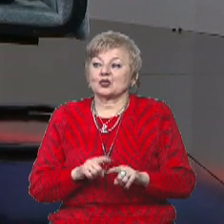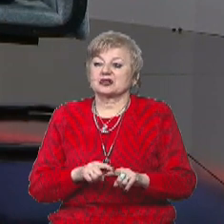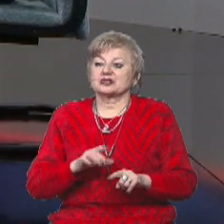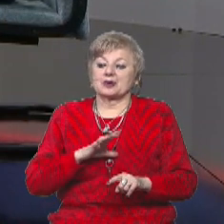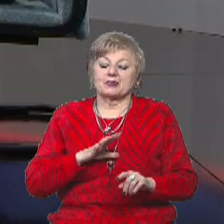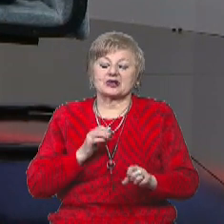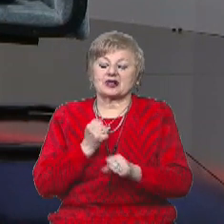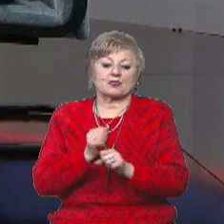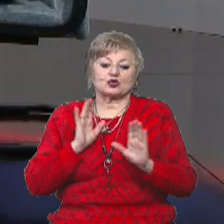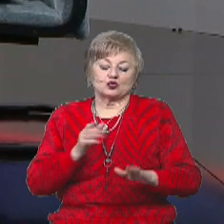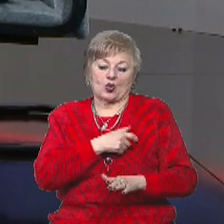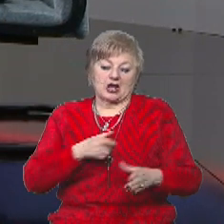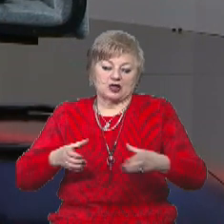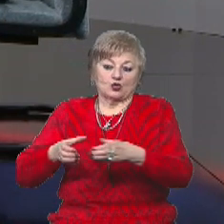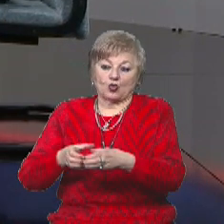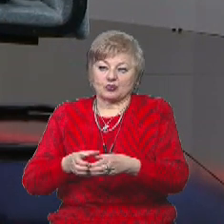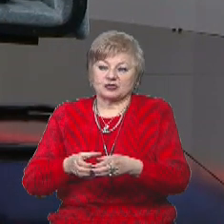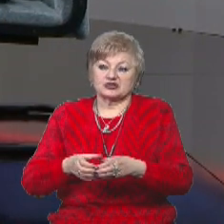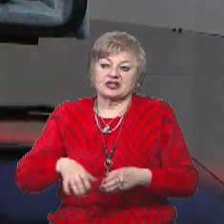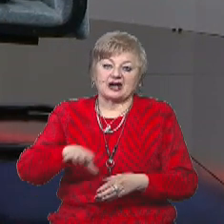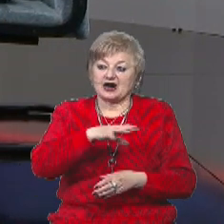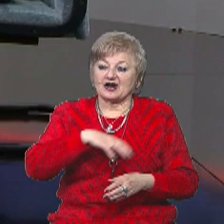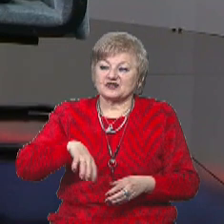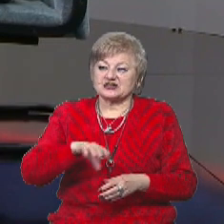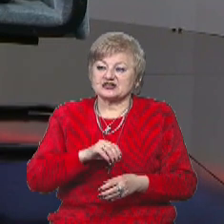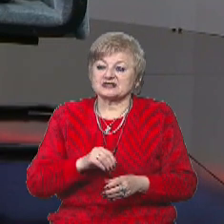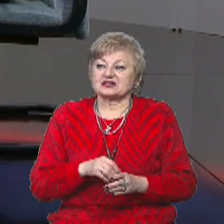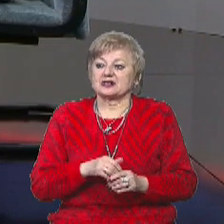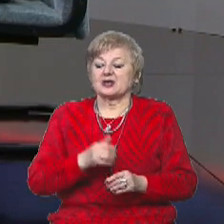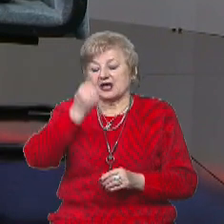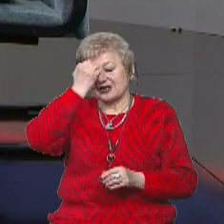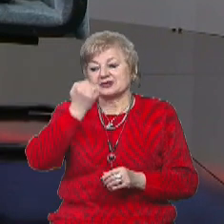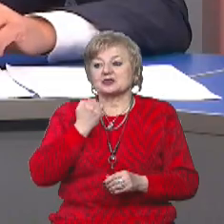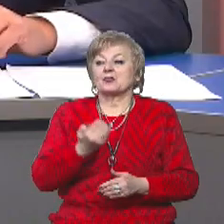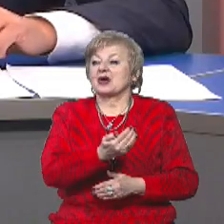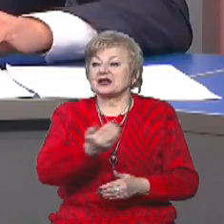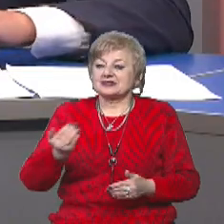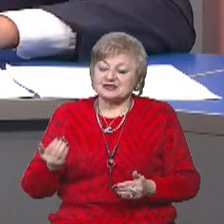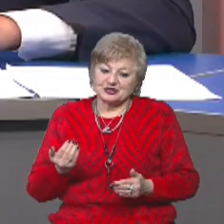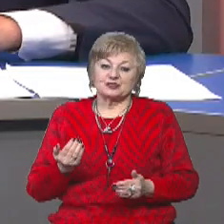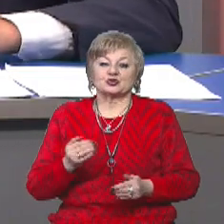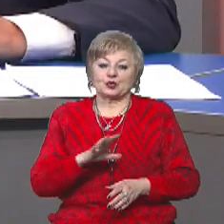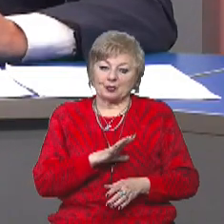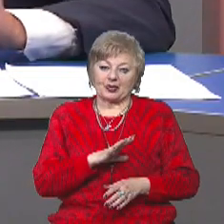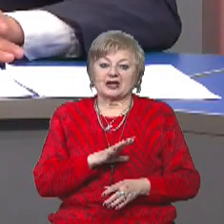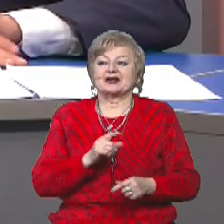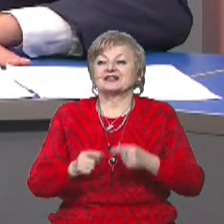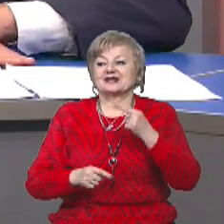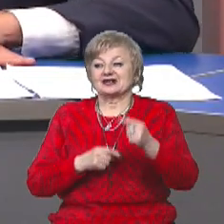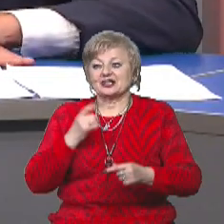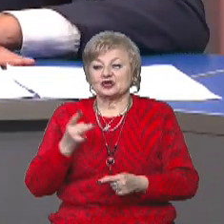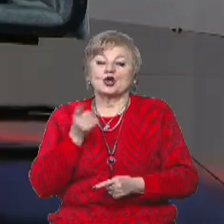тільки депутатського корпусу і активістів екокоаліції. Спасибі. На сьогодні все. Наступного